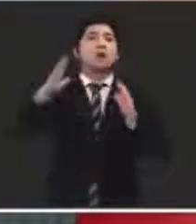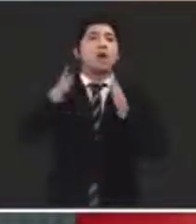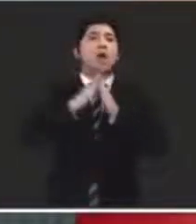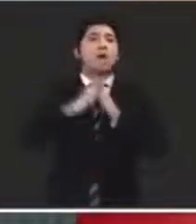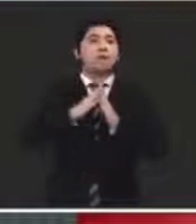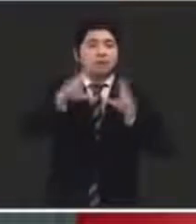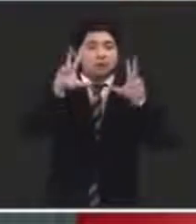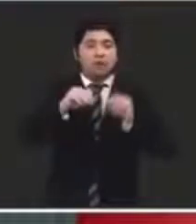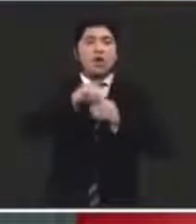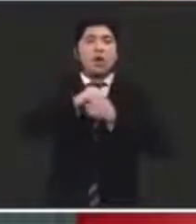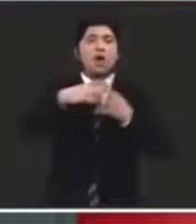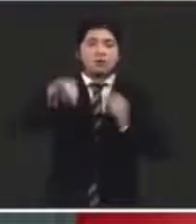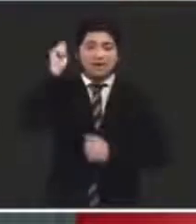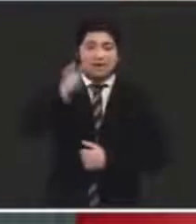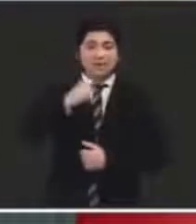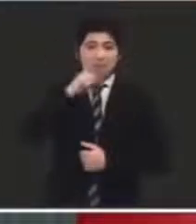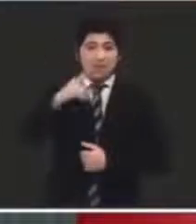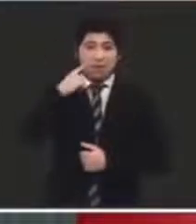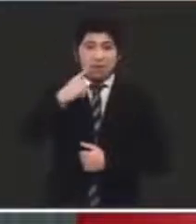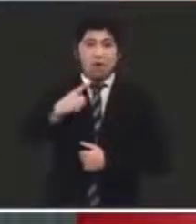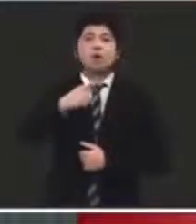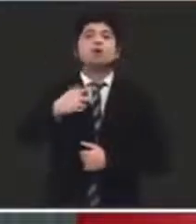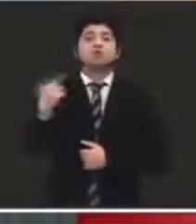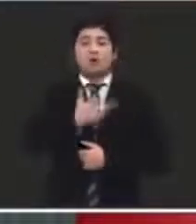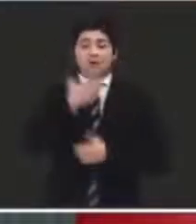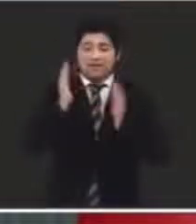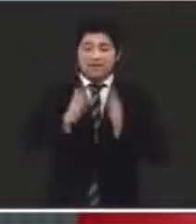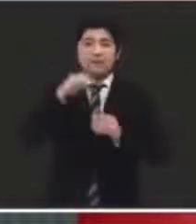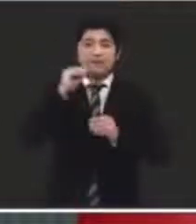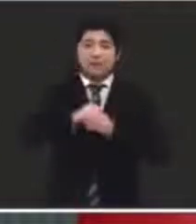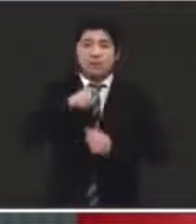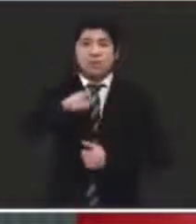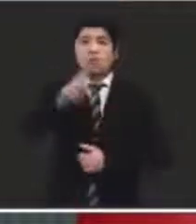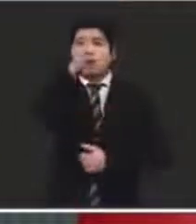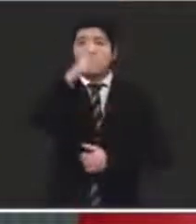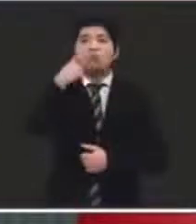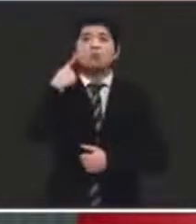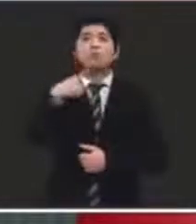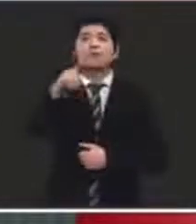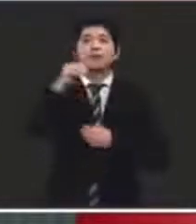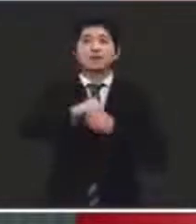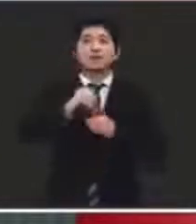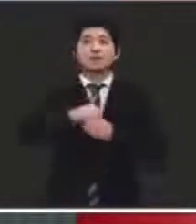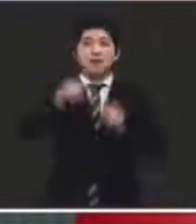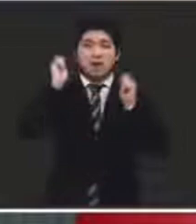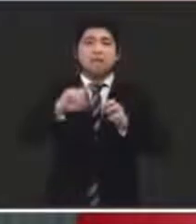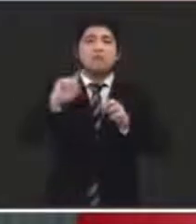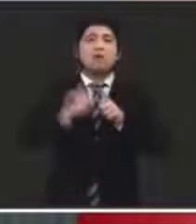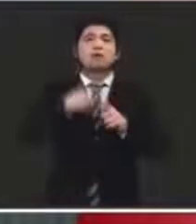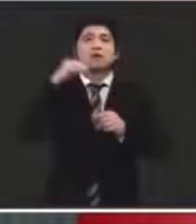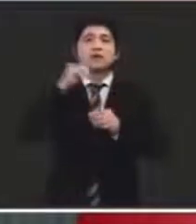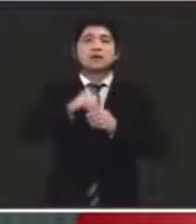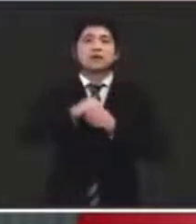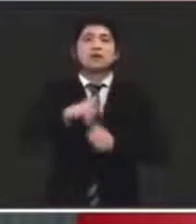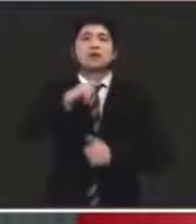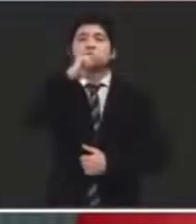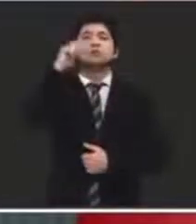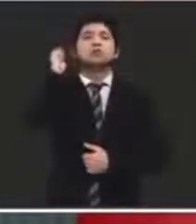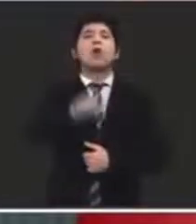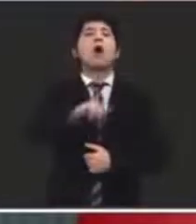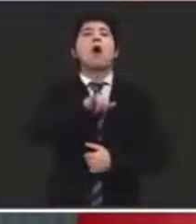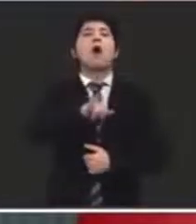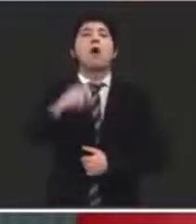tamamlayacak ardından da süratle bunu 500 bine çıkartacak bu projeyi söz verdiğimiz